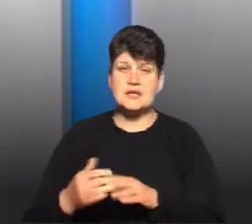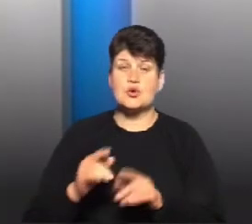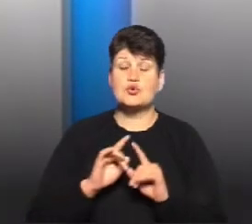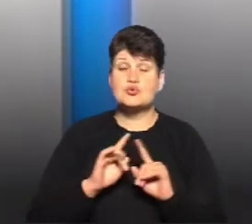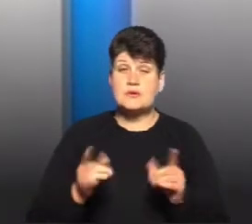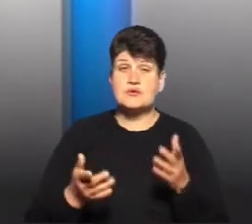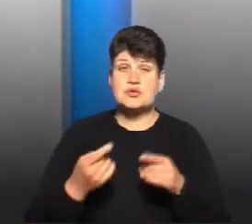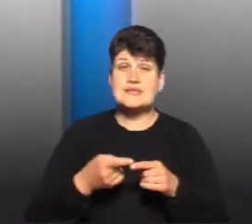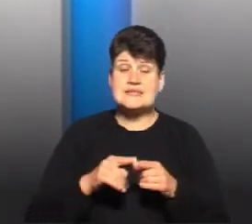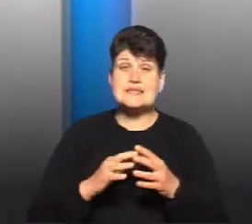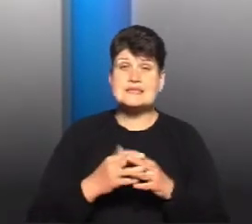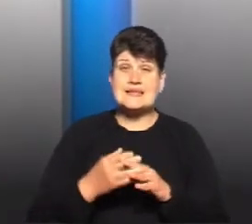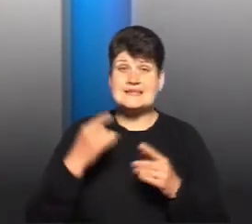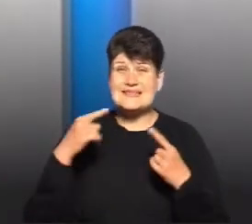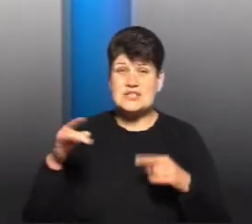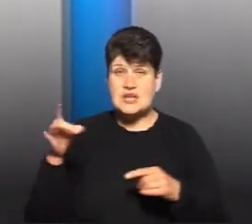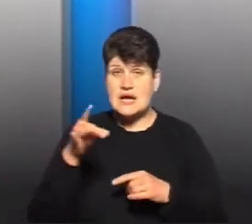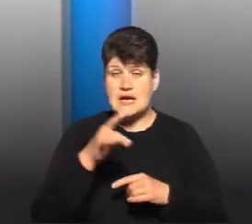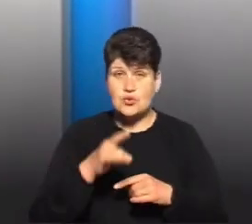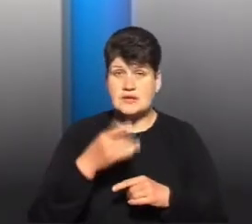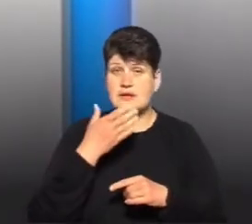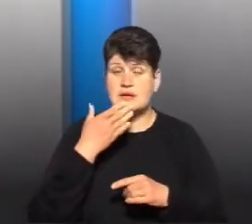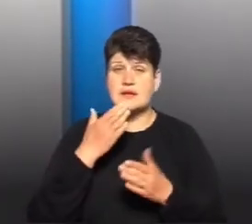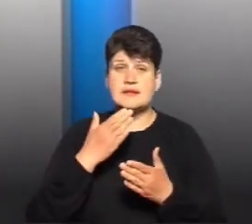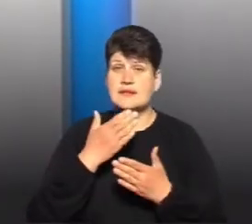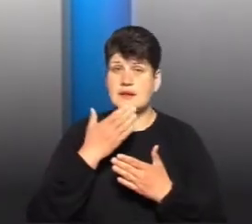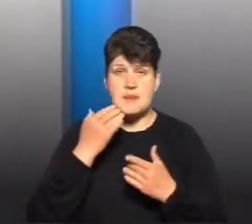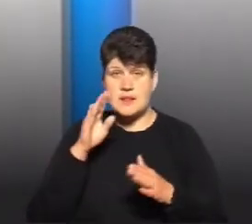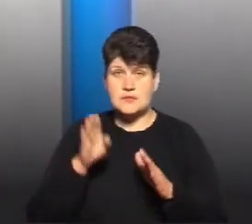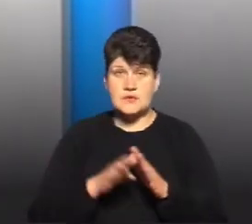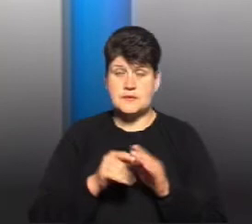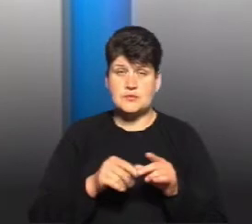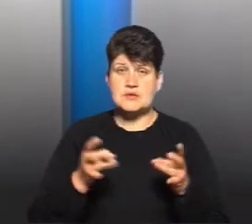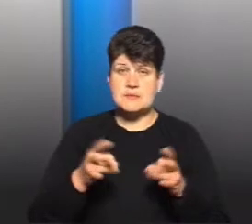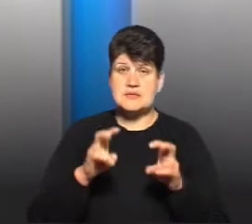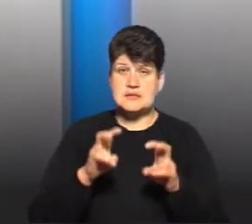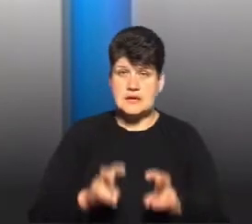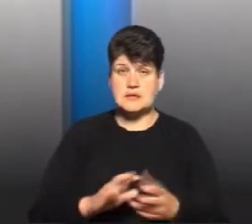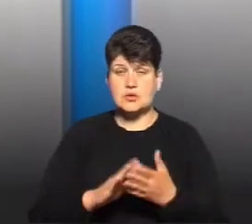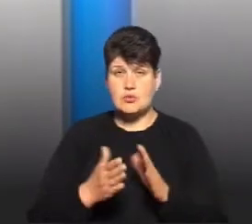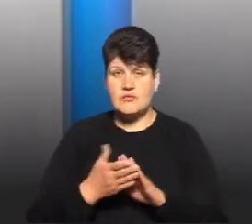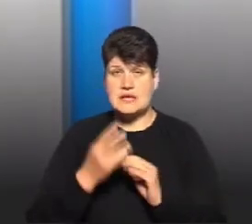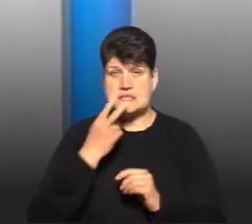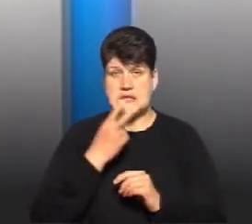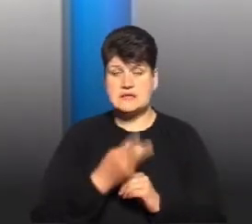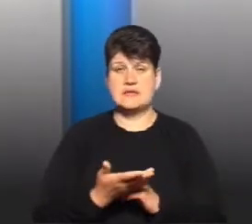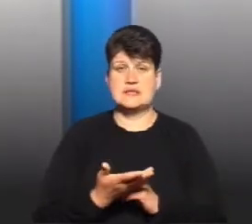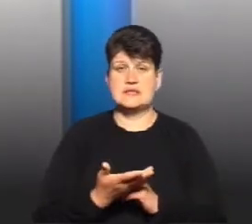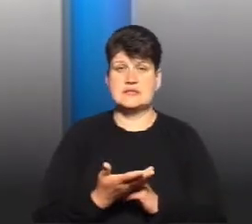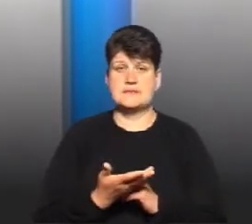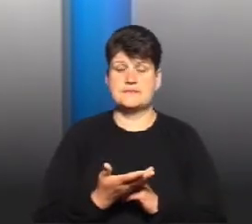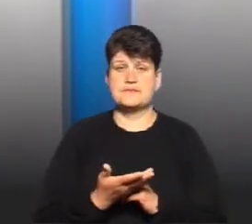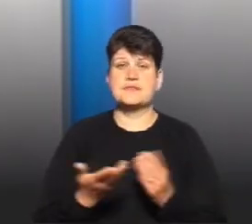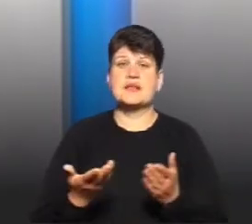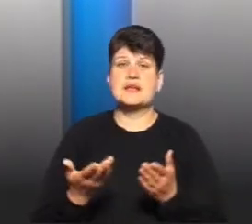інших районів, які раніше мали підпорядкування до іншої районної адміністрації. Тут треба сідати, домовлятися і дивитися, в принципі, яке